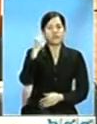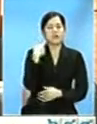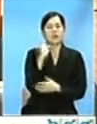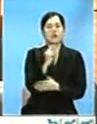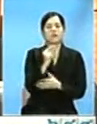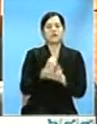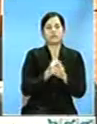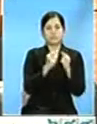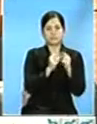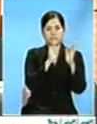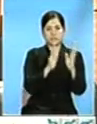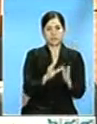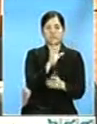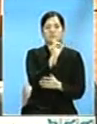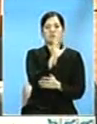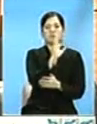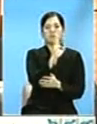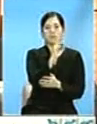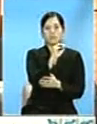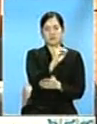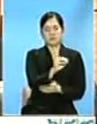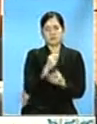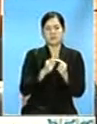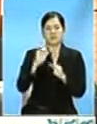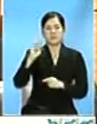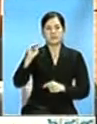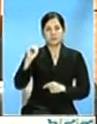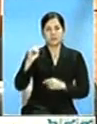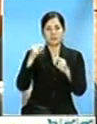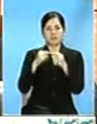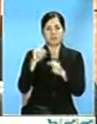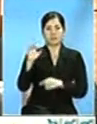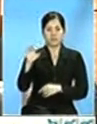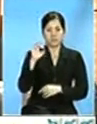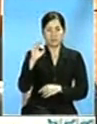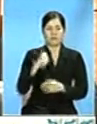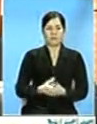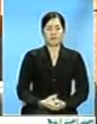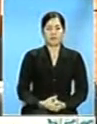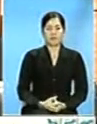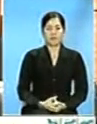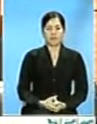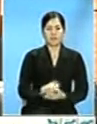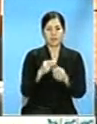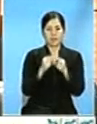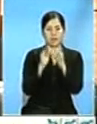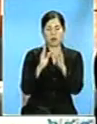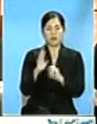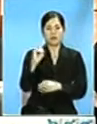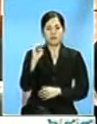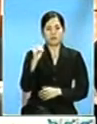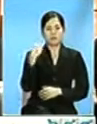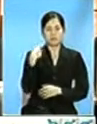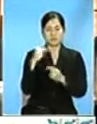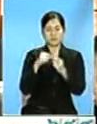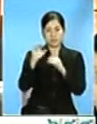160ท่านมาจากการเลือกตั้ง40ท่านมาจากการสรรหาใน40ท่านที่มาจากการสรร